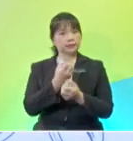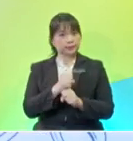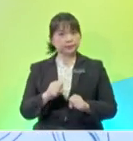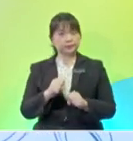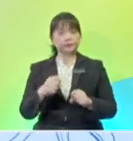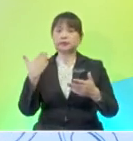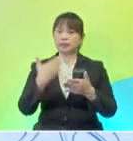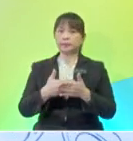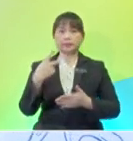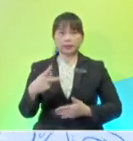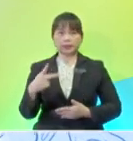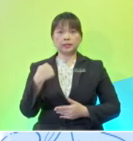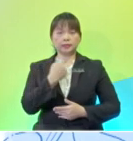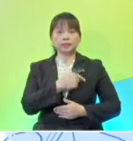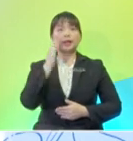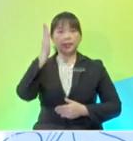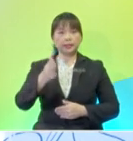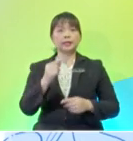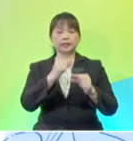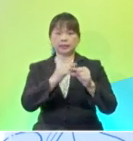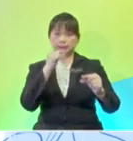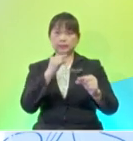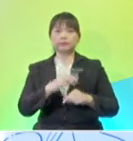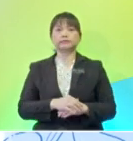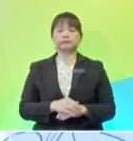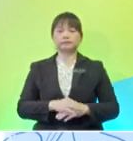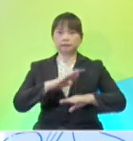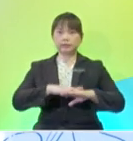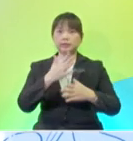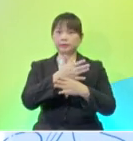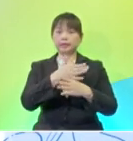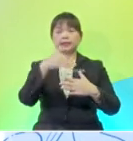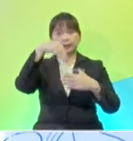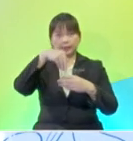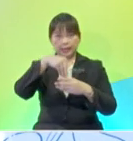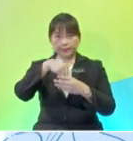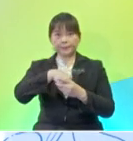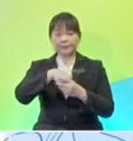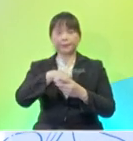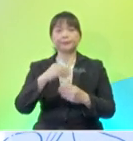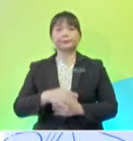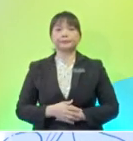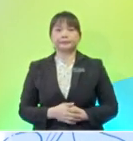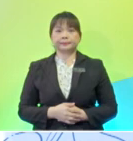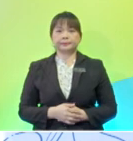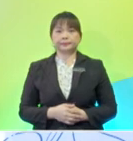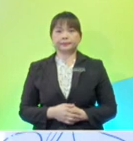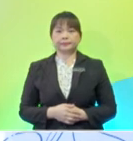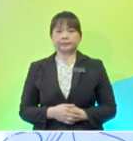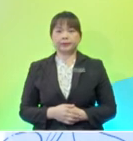dan kita akan garis-garis pada bagian dalam Oke Baik